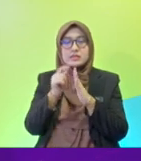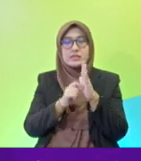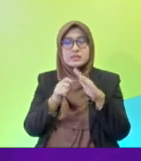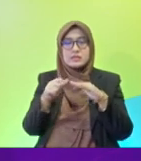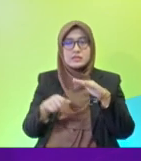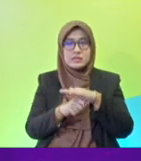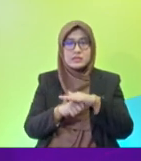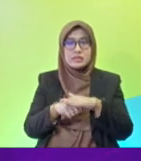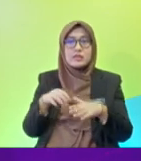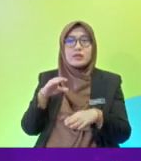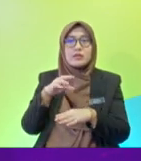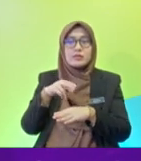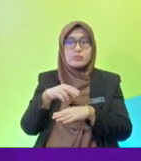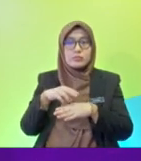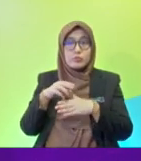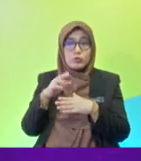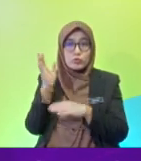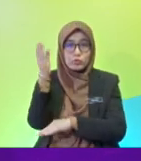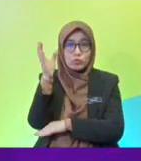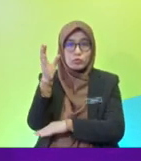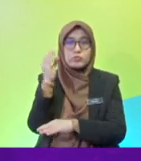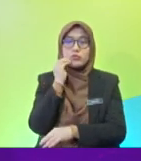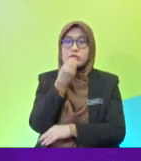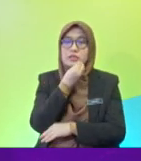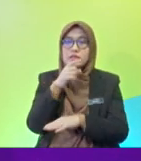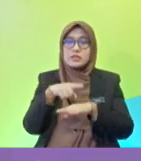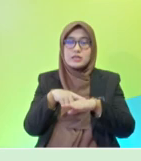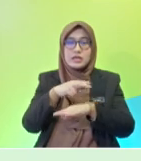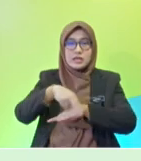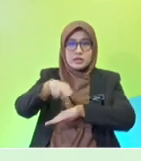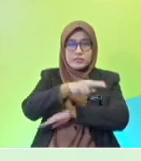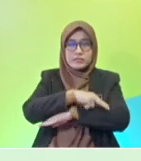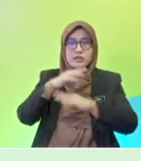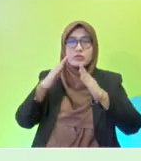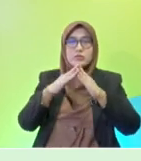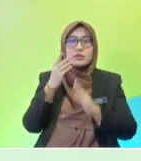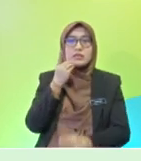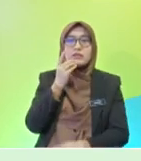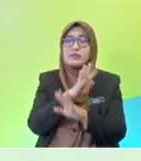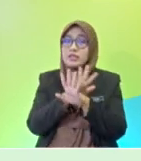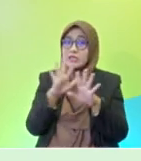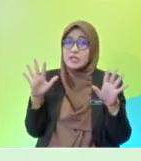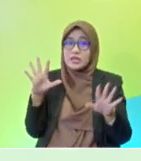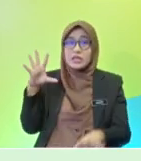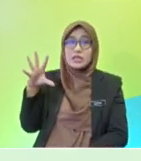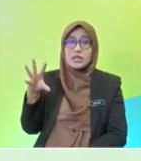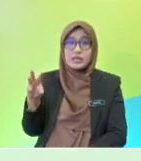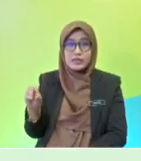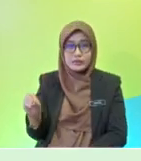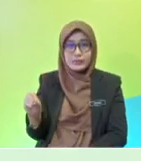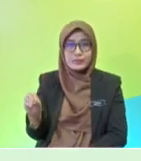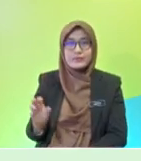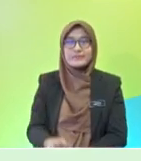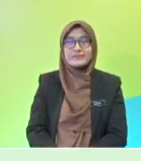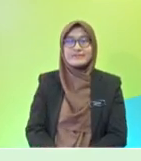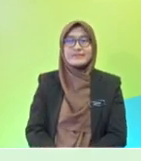nah Jadi kesannya pokok bunga di halaman rumah Dewi tidak layu Hah jadi pokok tuh akan